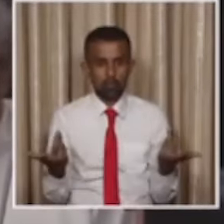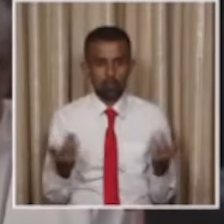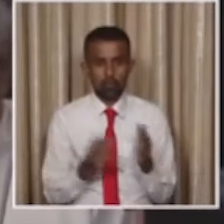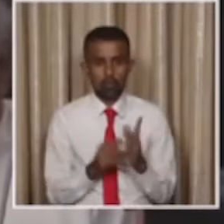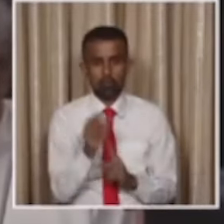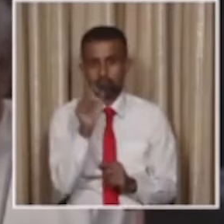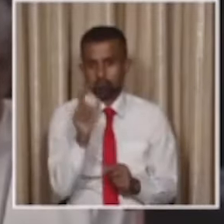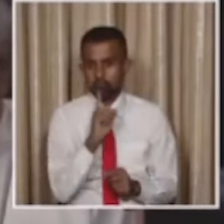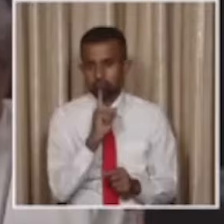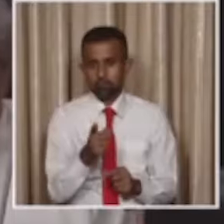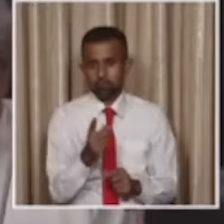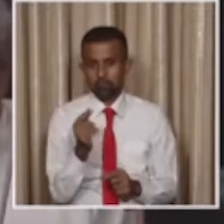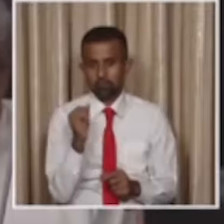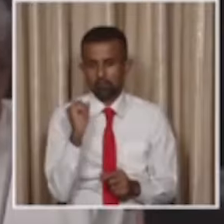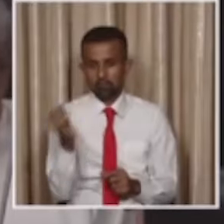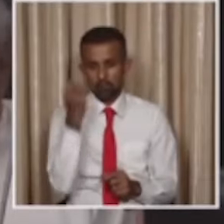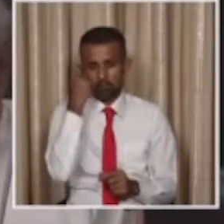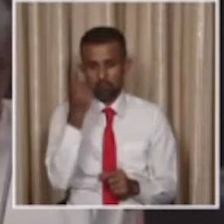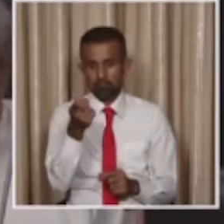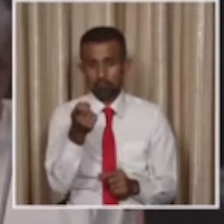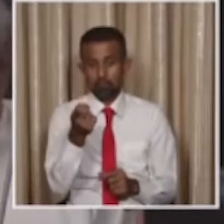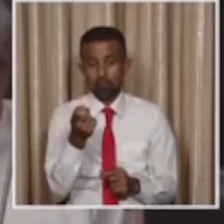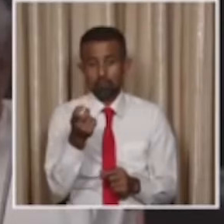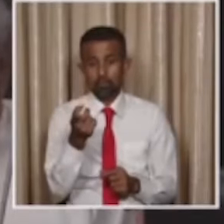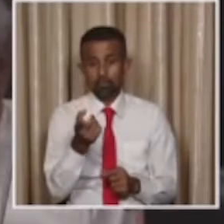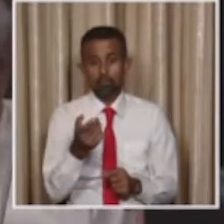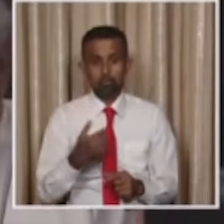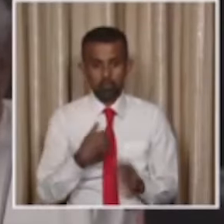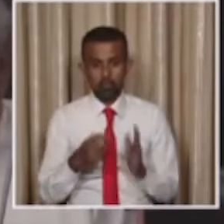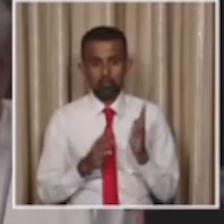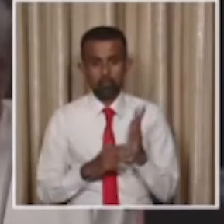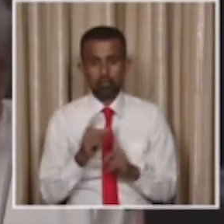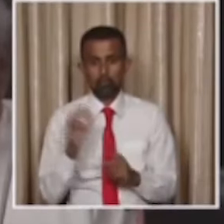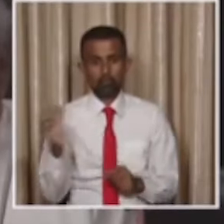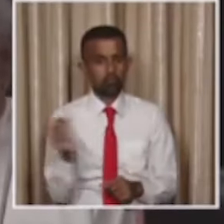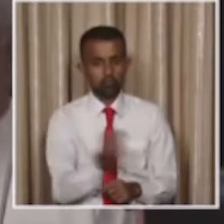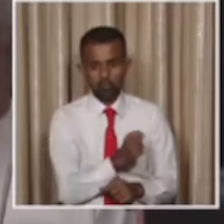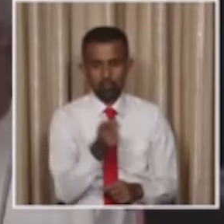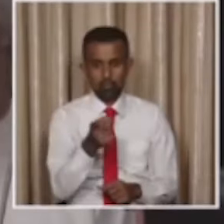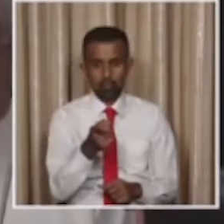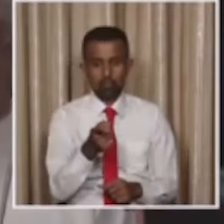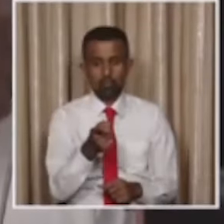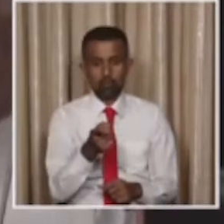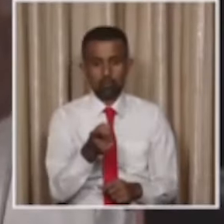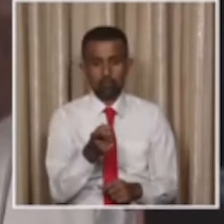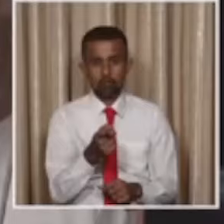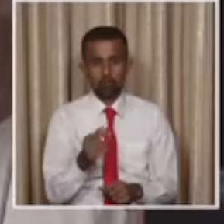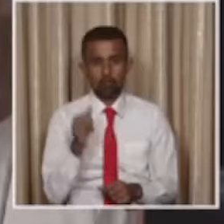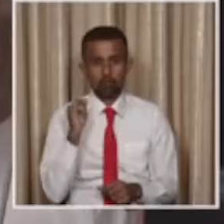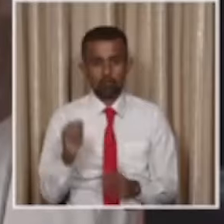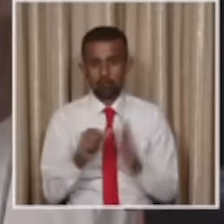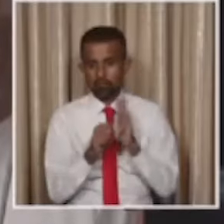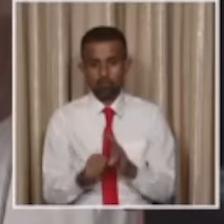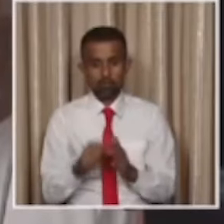කියන්න, අන්තවාදයේ ගොඩෙන් ඔබතුමාව උස්සලා මම UMPට දැම්මේ. කරුණාකර අනික් වාගේ අන්තවාදයේ